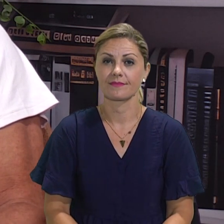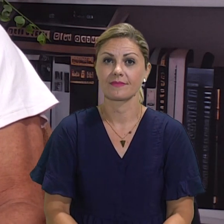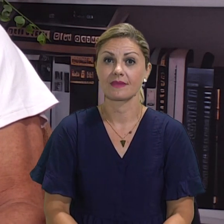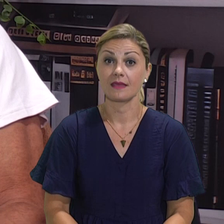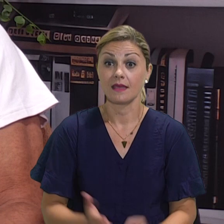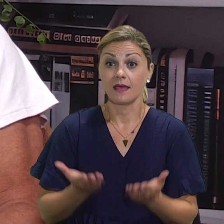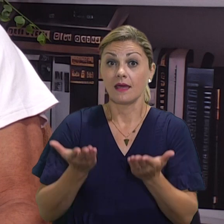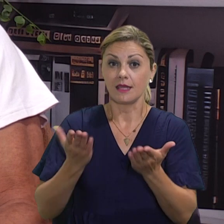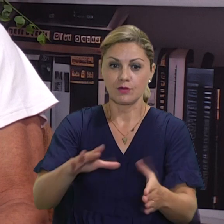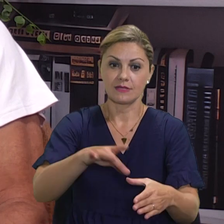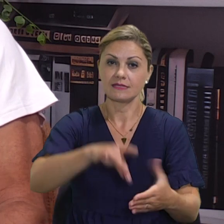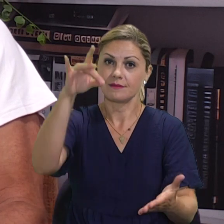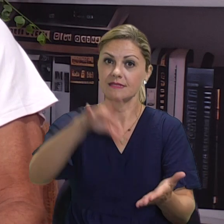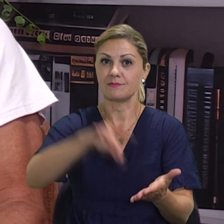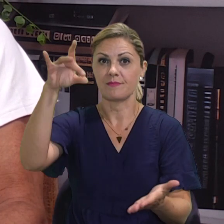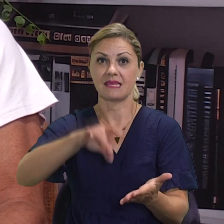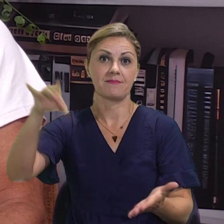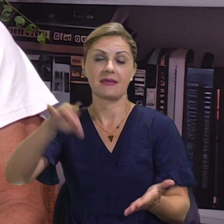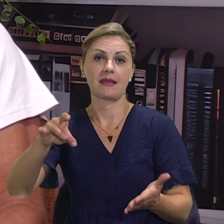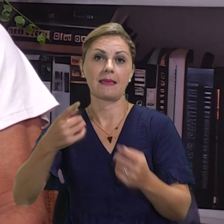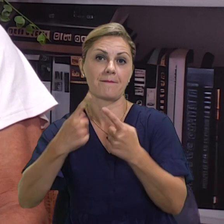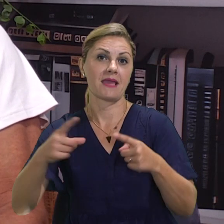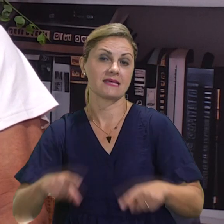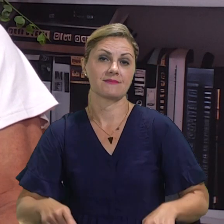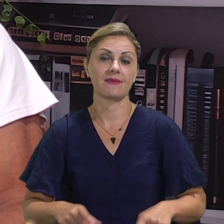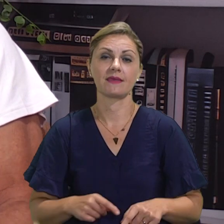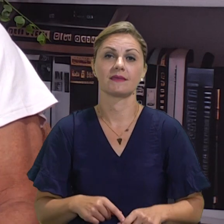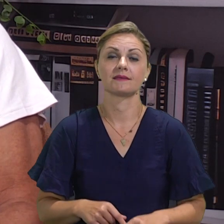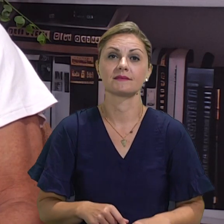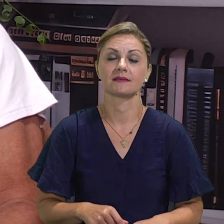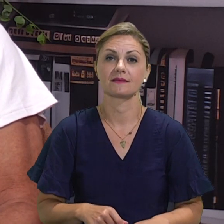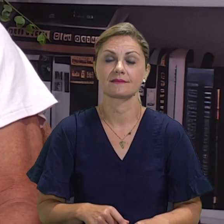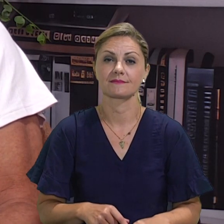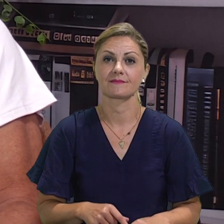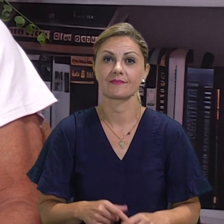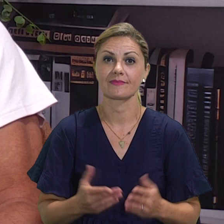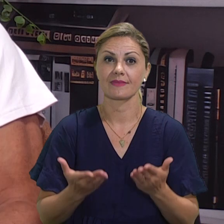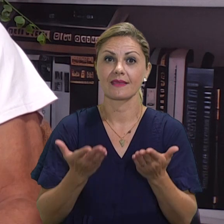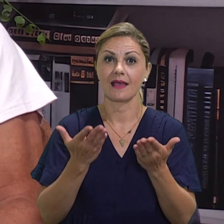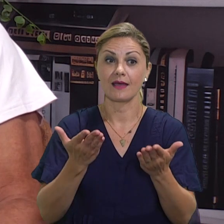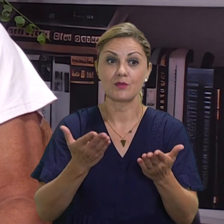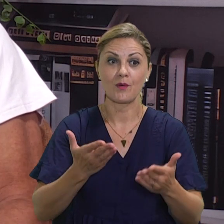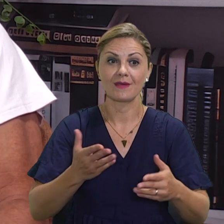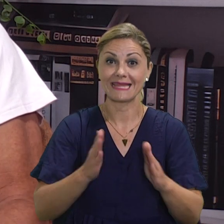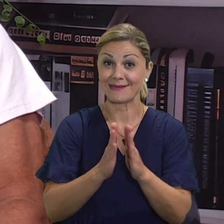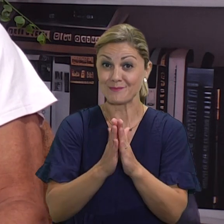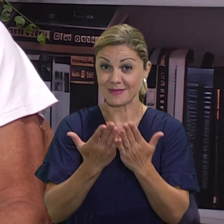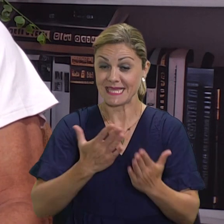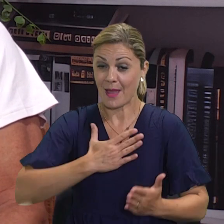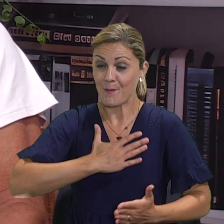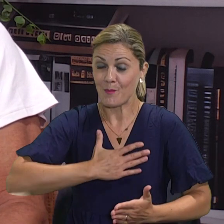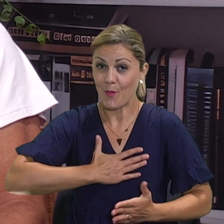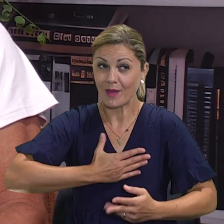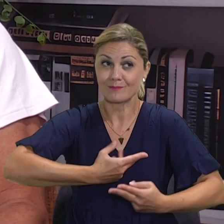je nam put to postao i deba koja se pisma iz te zbirke nije izvodila. A šta je onda baza, šta je ta zbirka svršila na